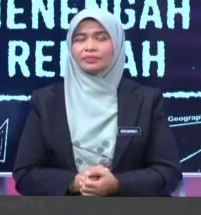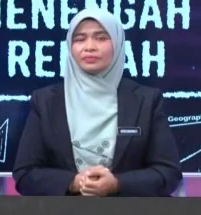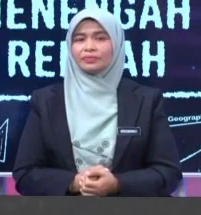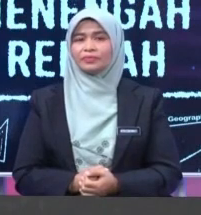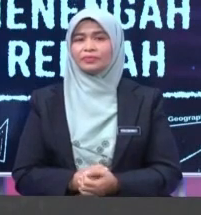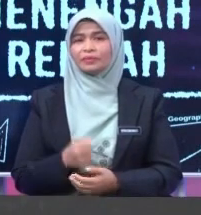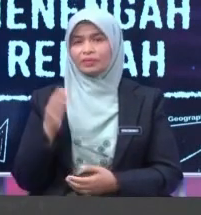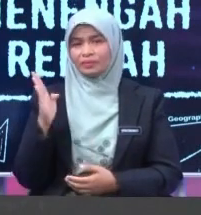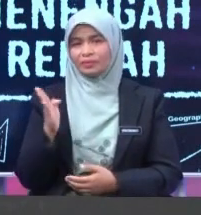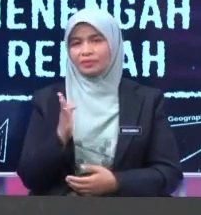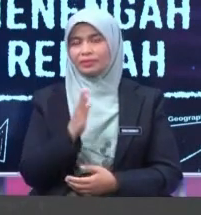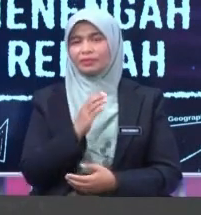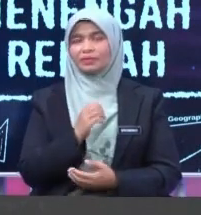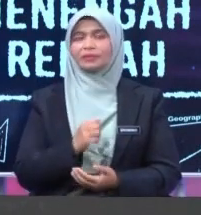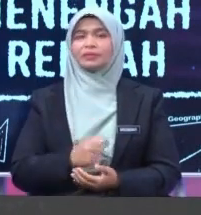A'udhu billahi